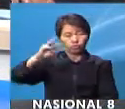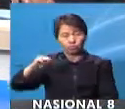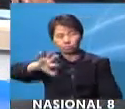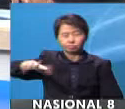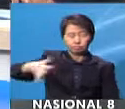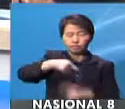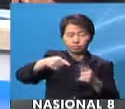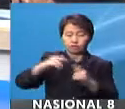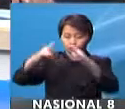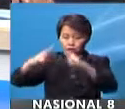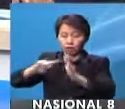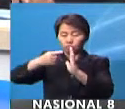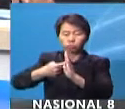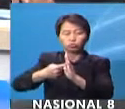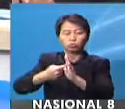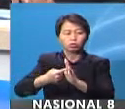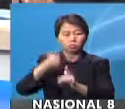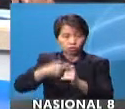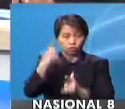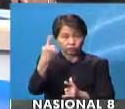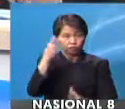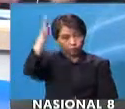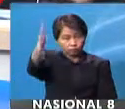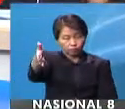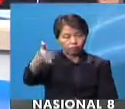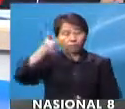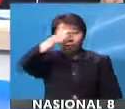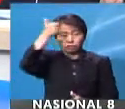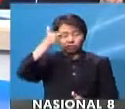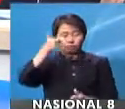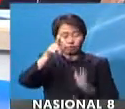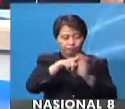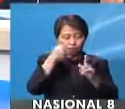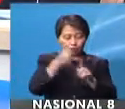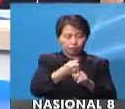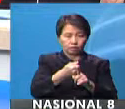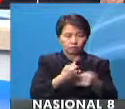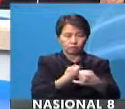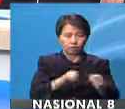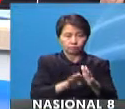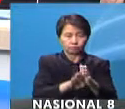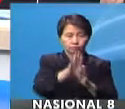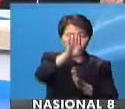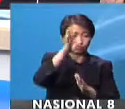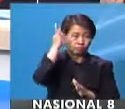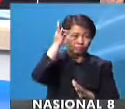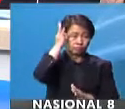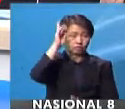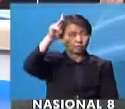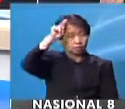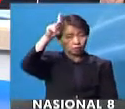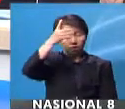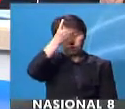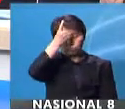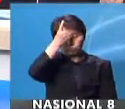Ambing apabila kem berkenaan mula beroperasi Januari depan ini kerana menurut pengarah jabatan pembangunan persekutuan Negeri Kelantan Datuk